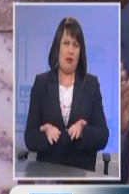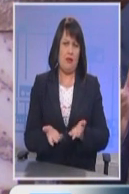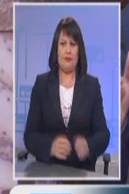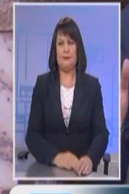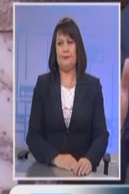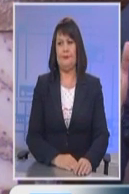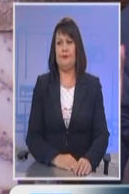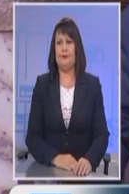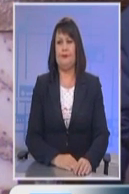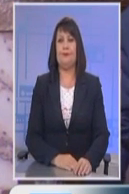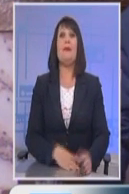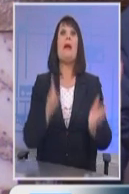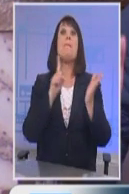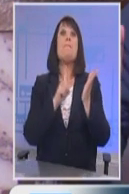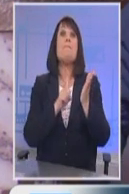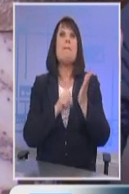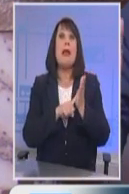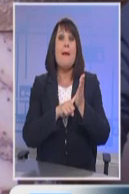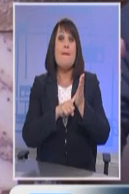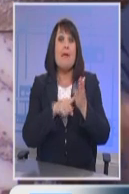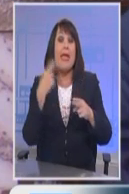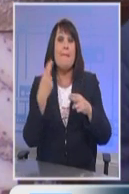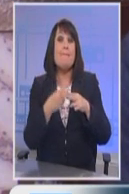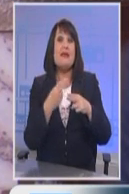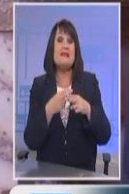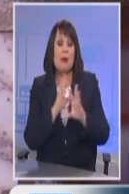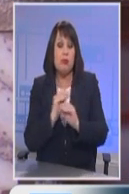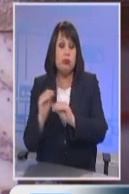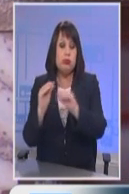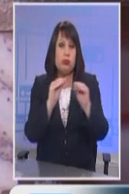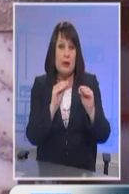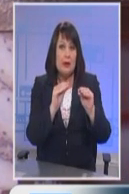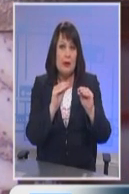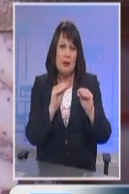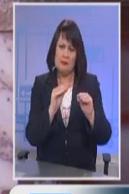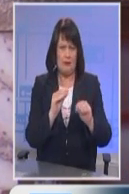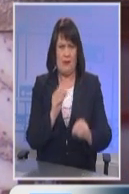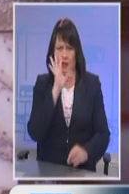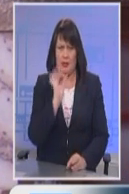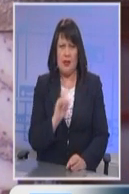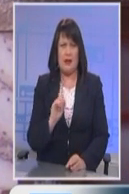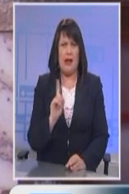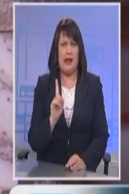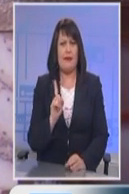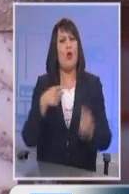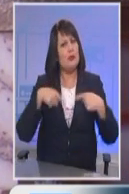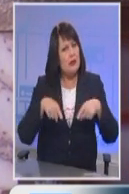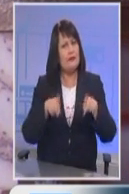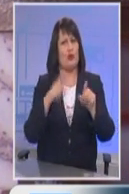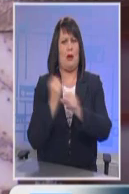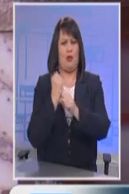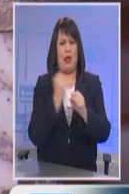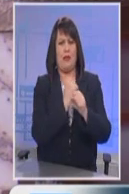θα πρέπει να διαβάζετε και τις διαρροές που γίνονται, επίσημες διαρροές από το Μαξίμου. Δεν ισχύει, συνεπώς, ότι υπηρετούσε παράλληλα